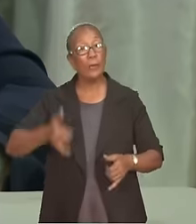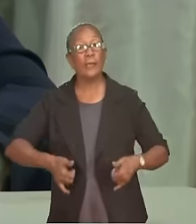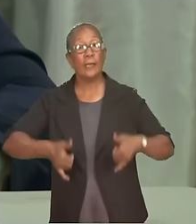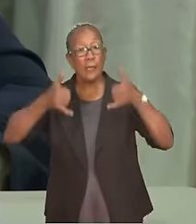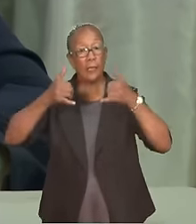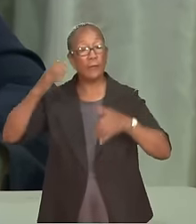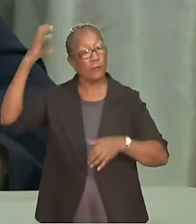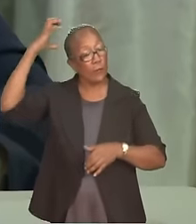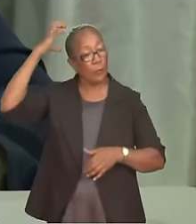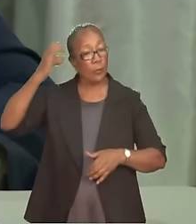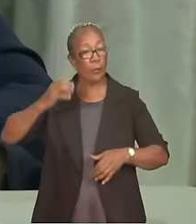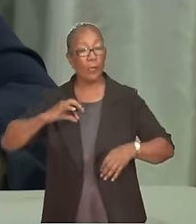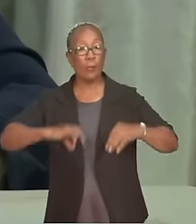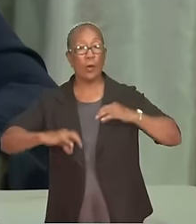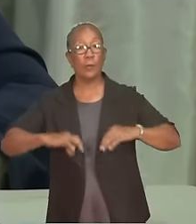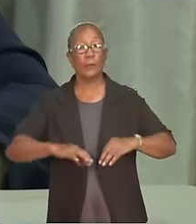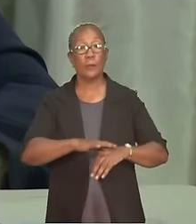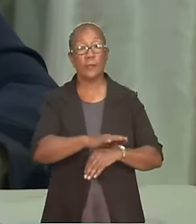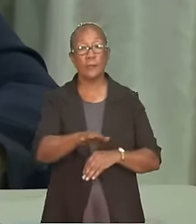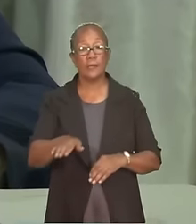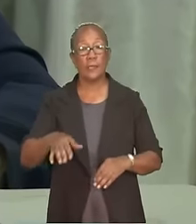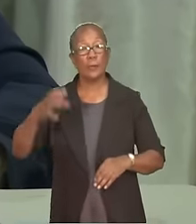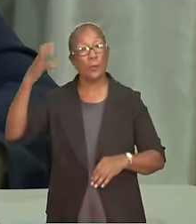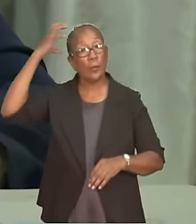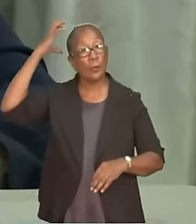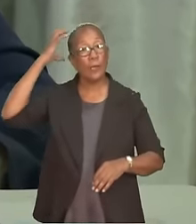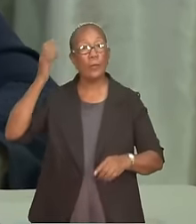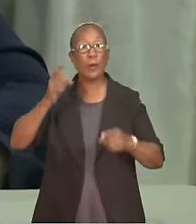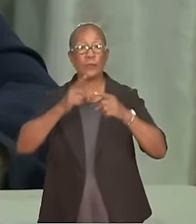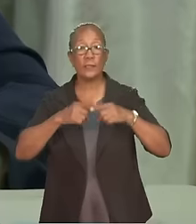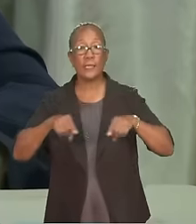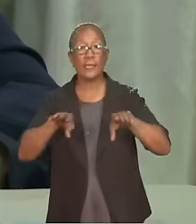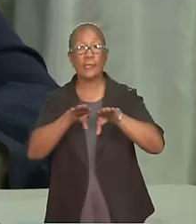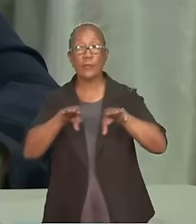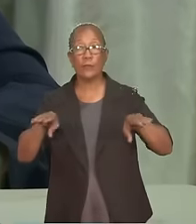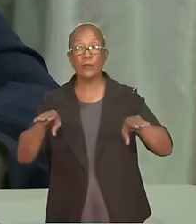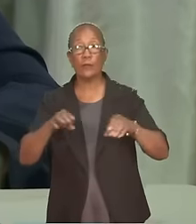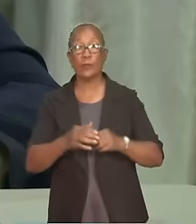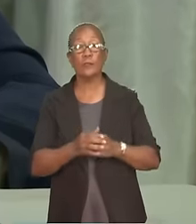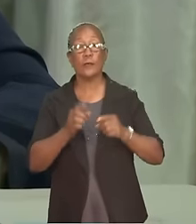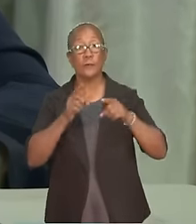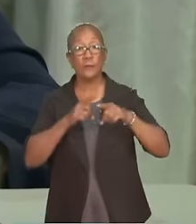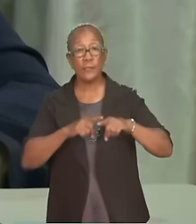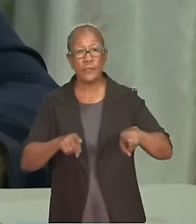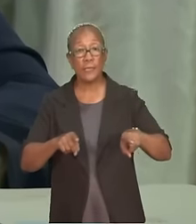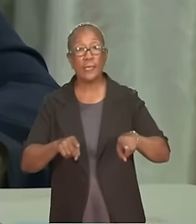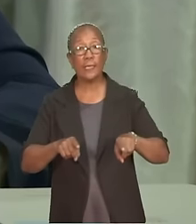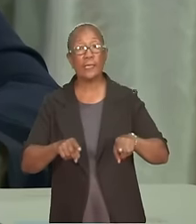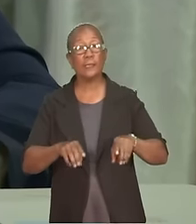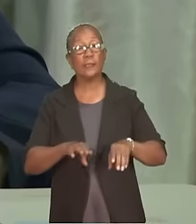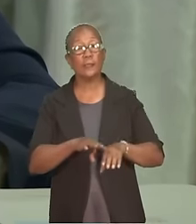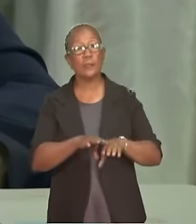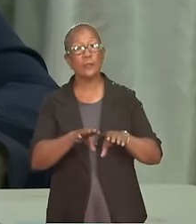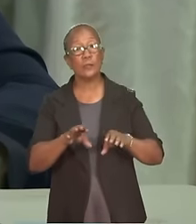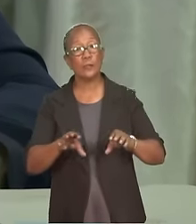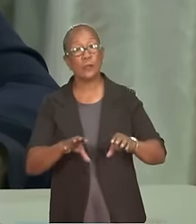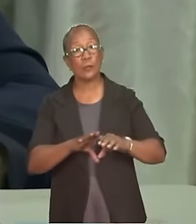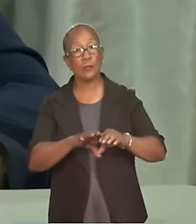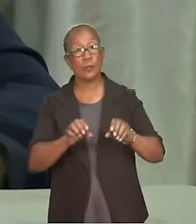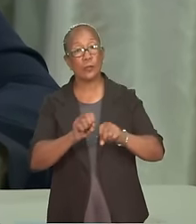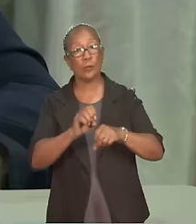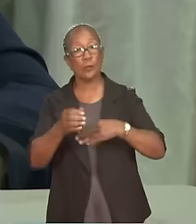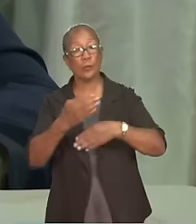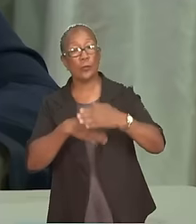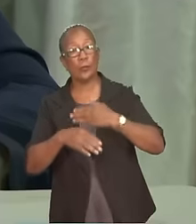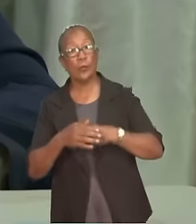op het ministerie. Problemen die liggen op verschillende niveaus, verschillende structuren, verschillende processen,